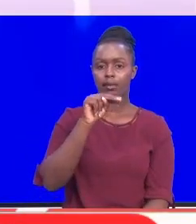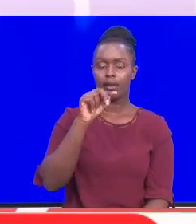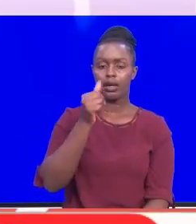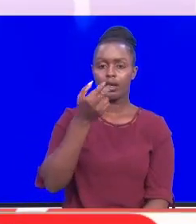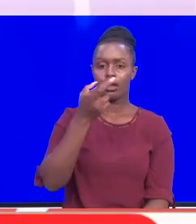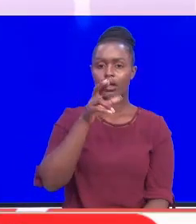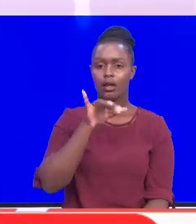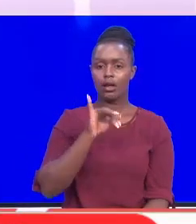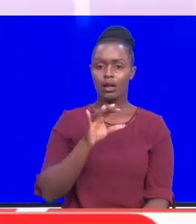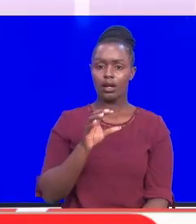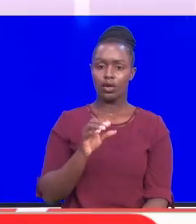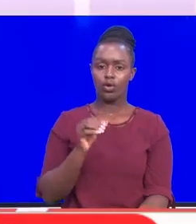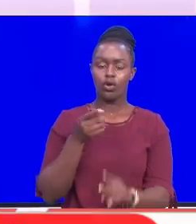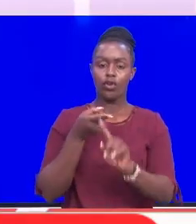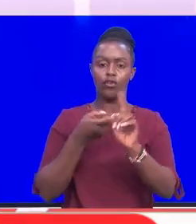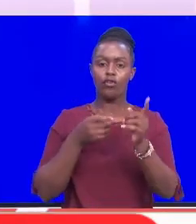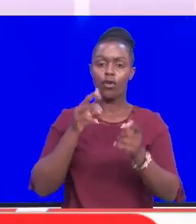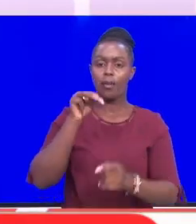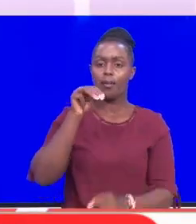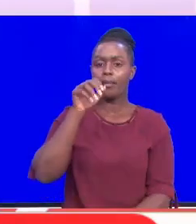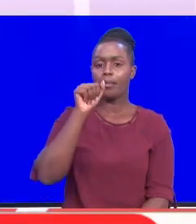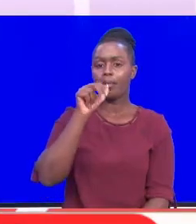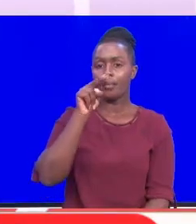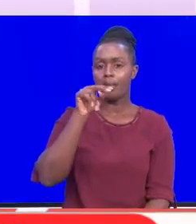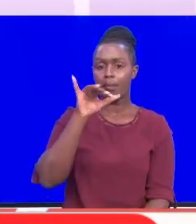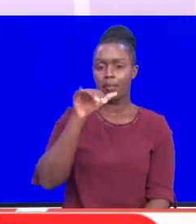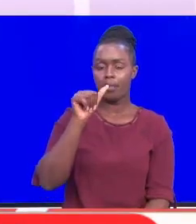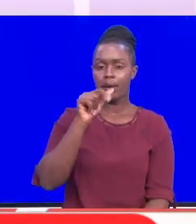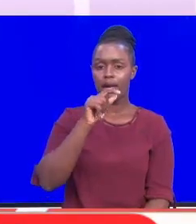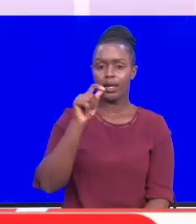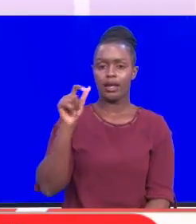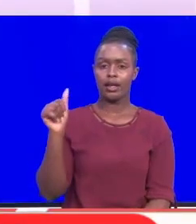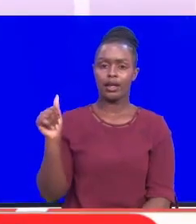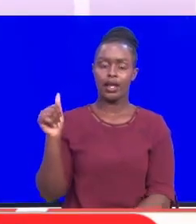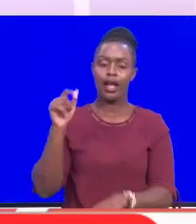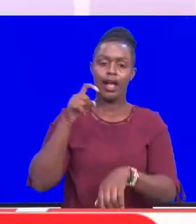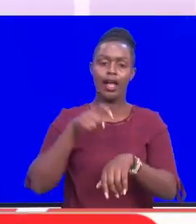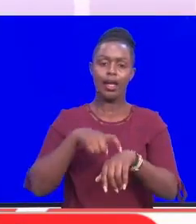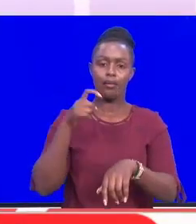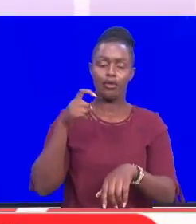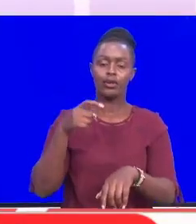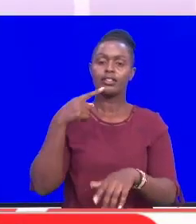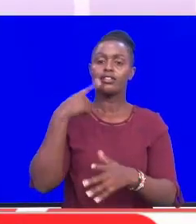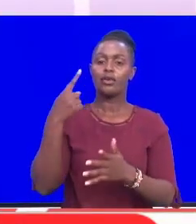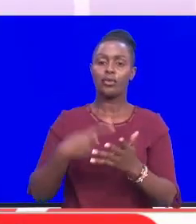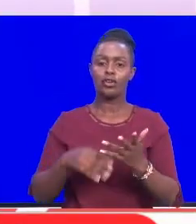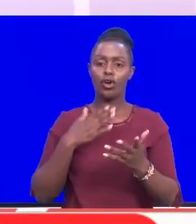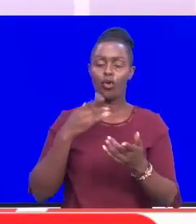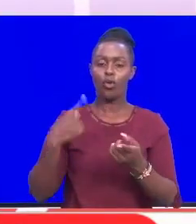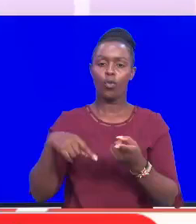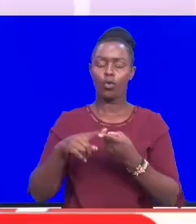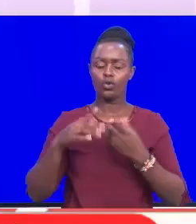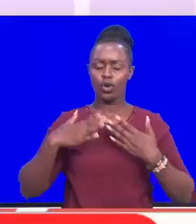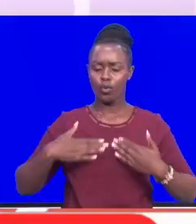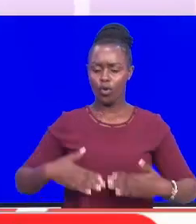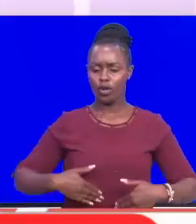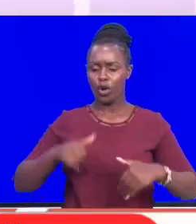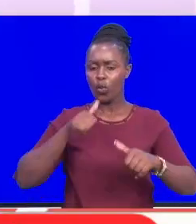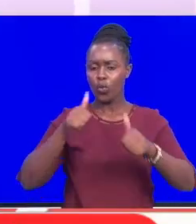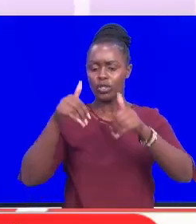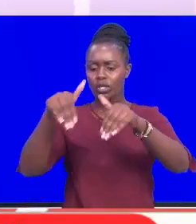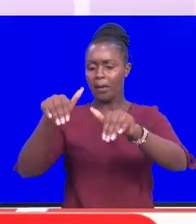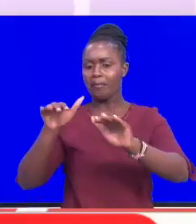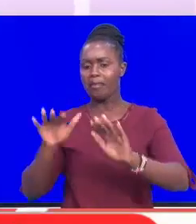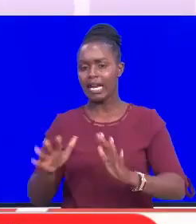ya Manyata, kaunti ya Embu, inaitaka serikali kuwasaidia kufukua mwili wa mtu wanayekisia kuwa huenda hakuwa